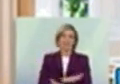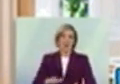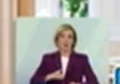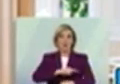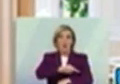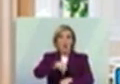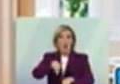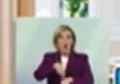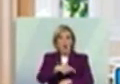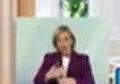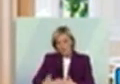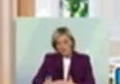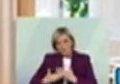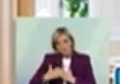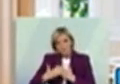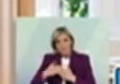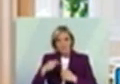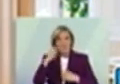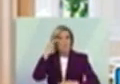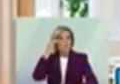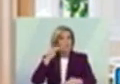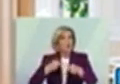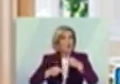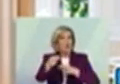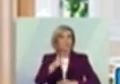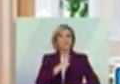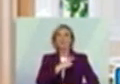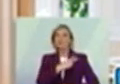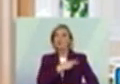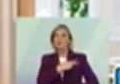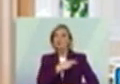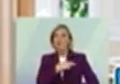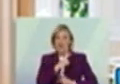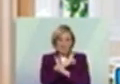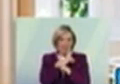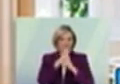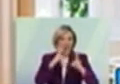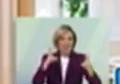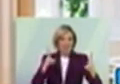Θα ήθελα όμως να δούμε και τον Αρχιεπίσκοπο, γιατί μας είπατε και εσείς, κύριε Παπαγεωργίου, ότι έκανε μια